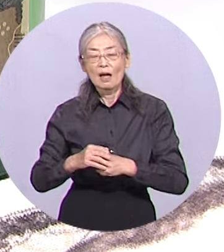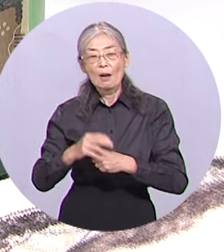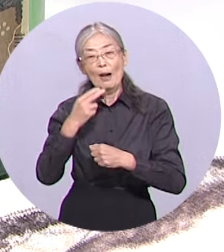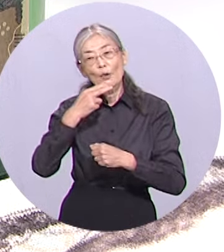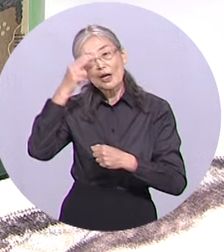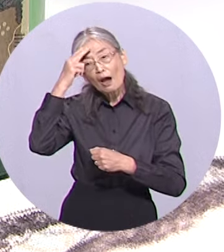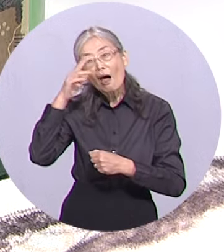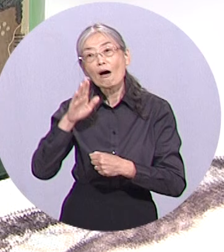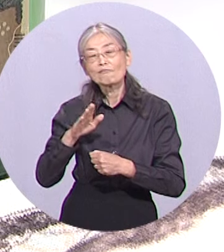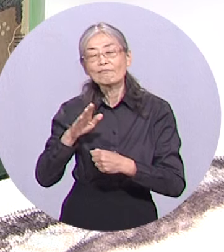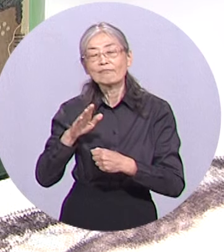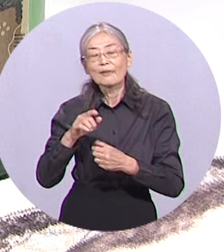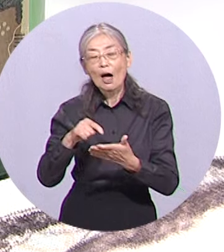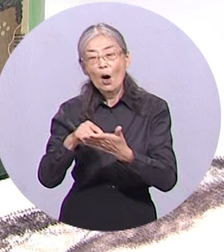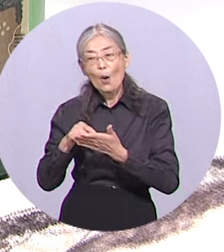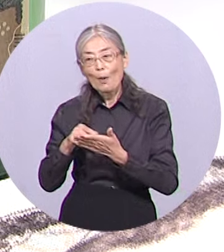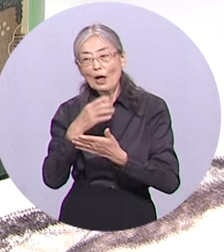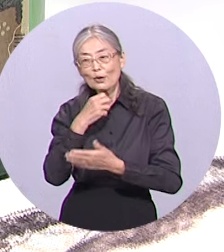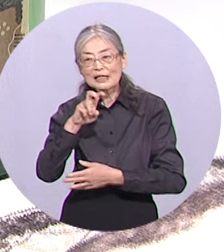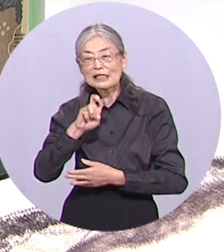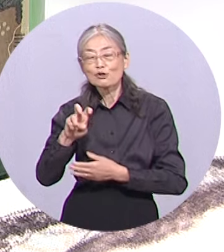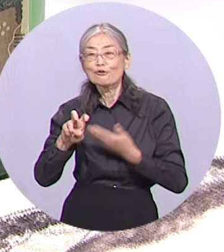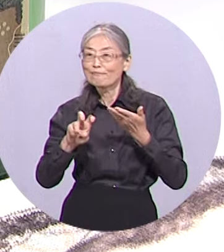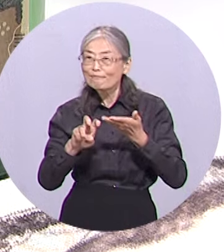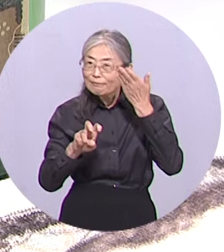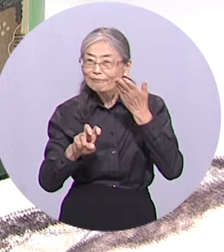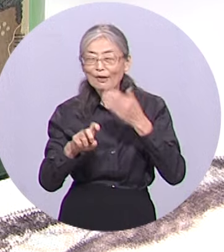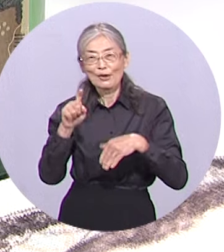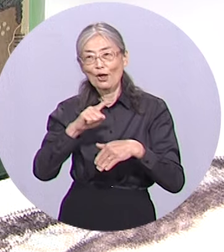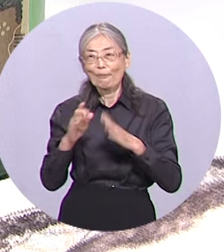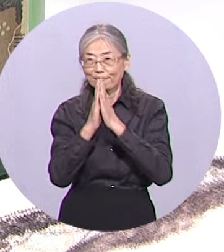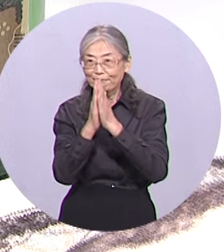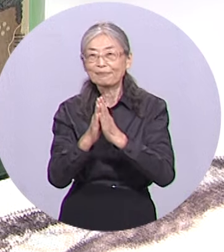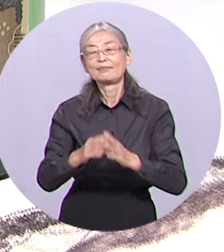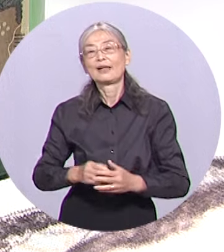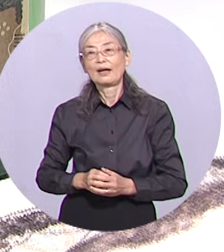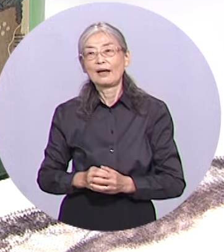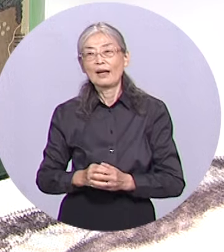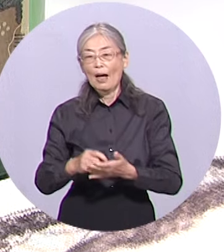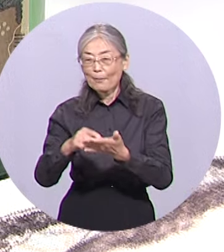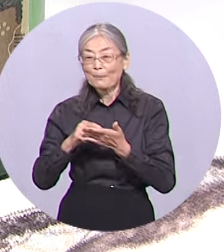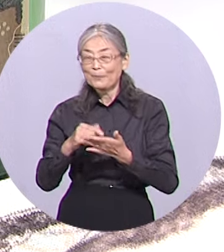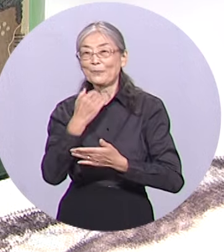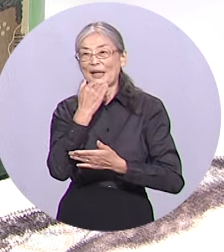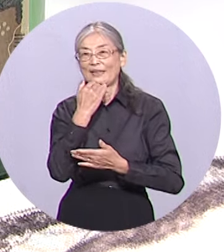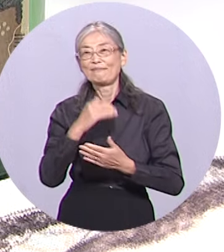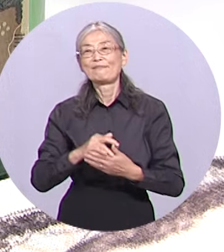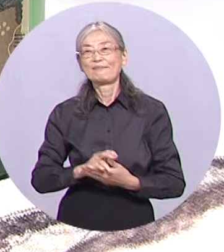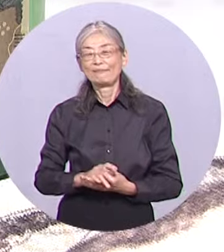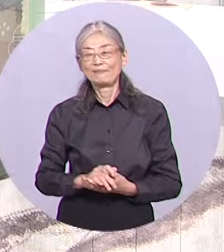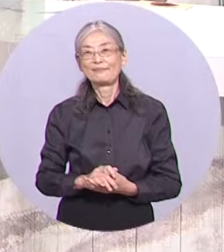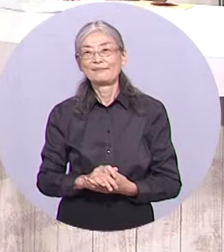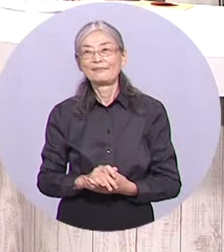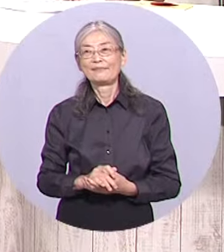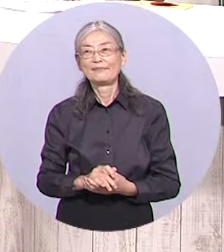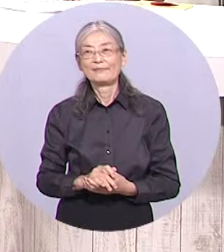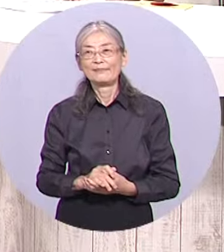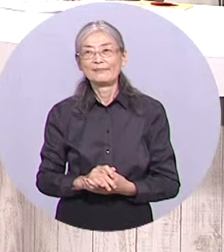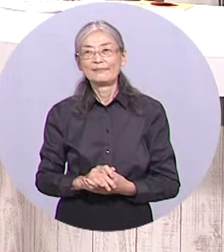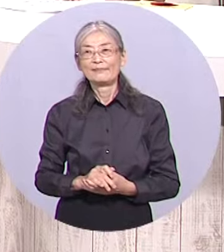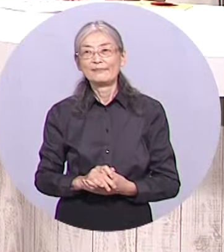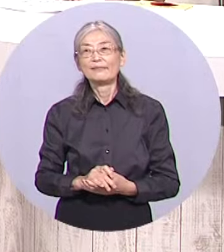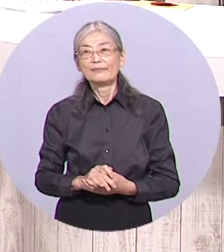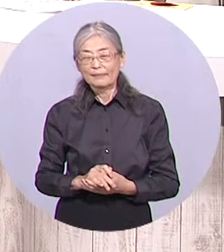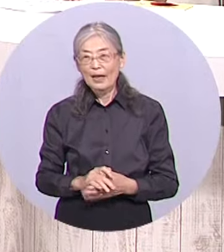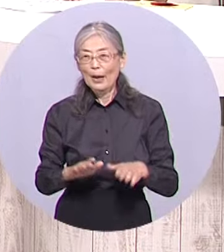含まれますので、応募は20歳以上の方に限らせていただきます。たくさんのご応募お待ちしております。